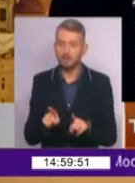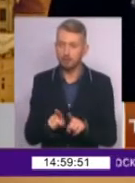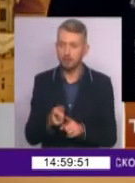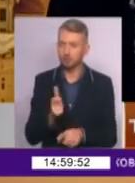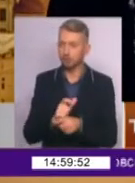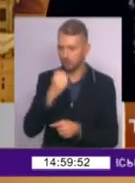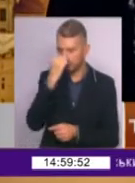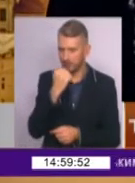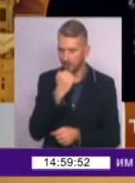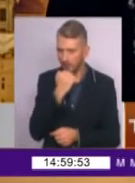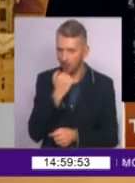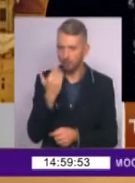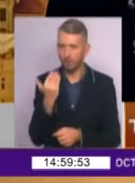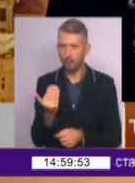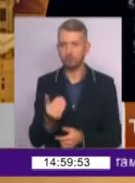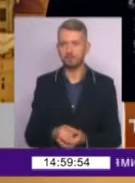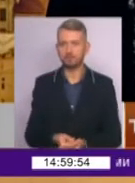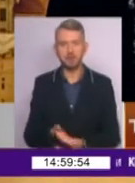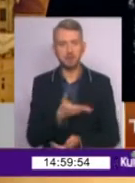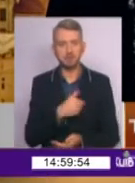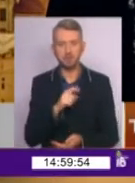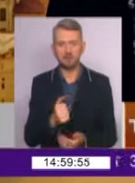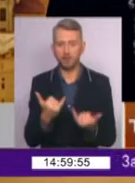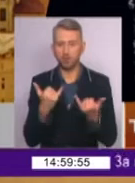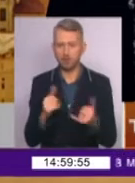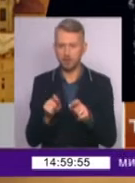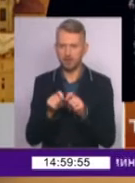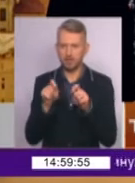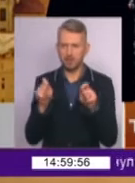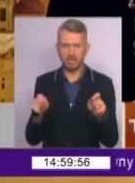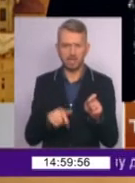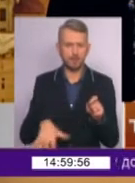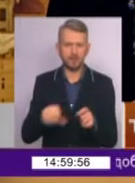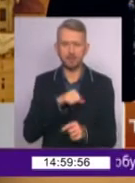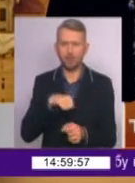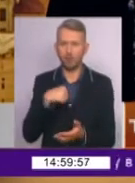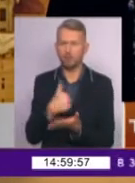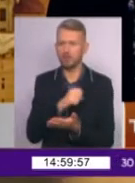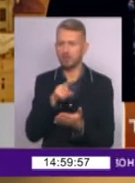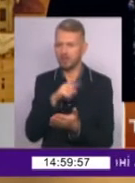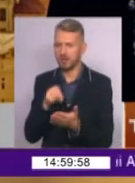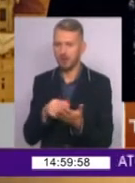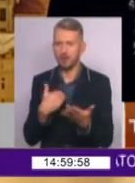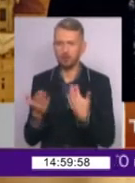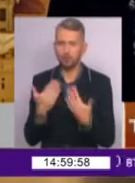дуже дякуємо вам, бо ми за сьогодні відкрили всі найголовніші питання стосовно